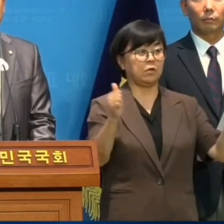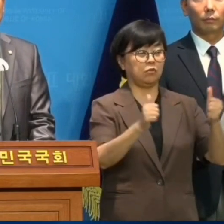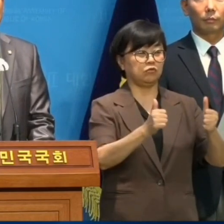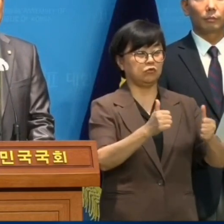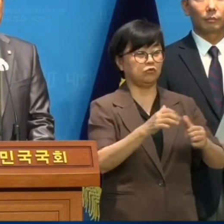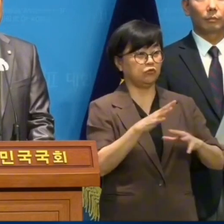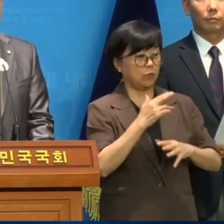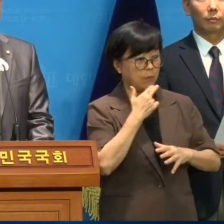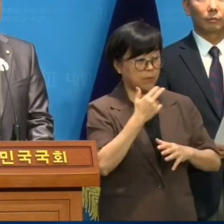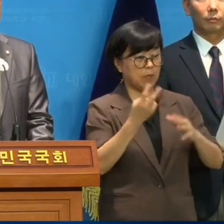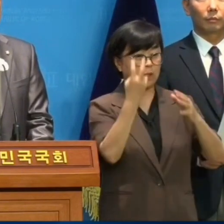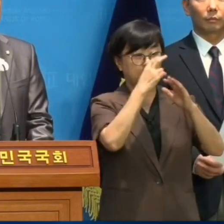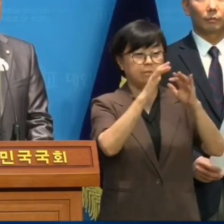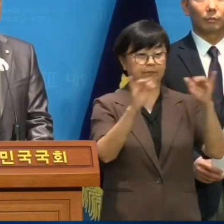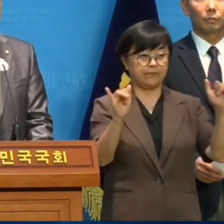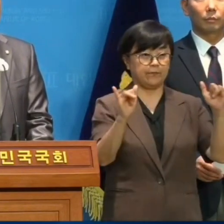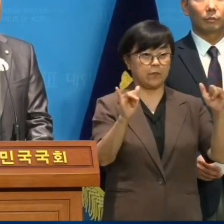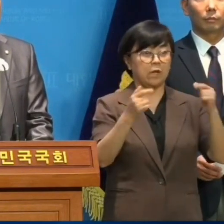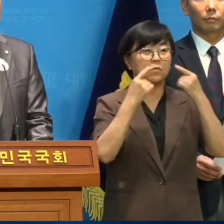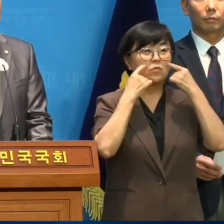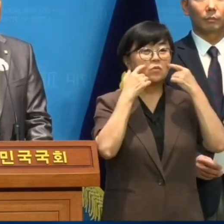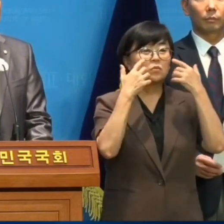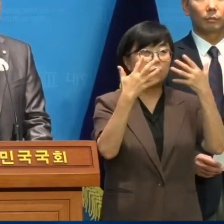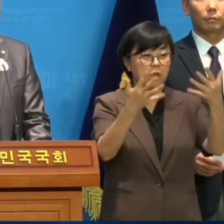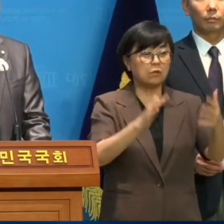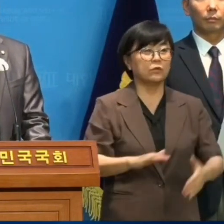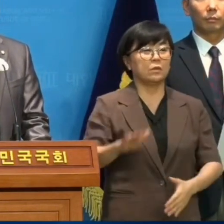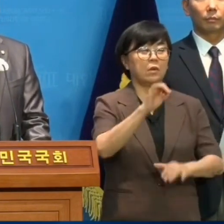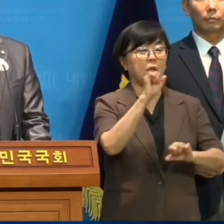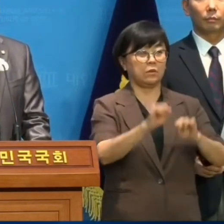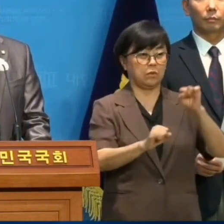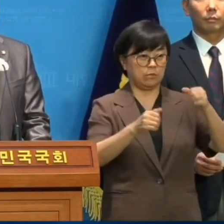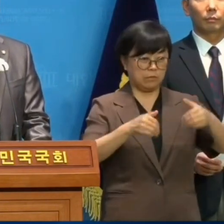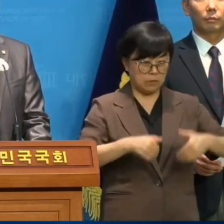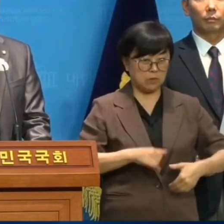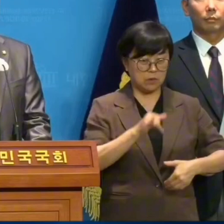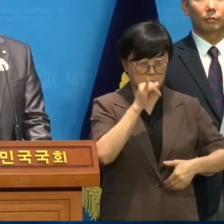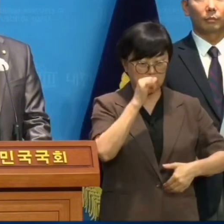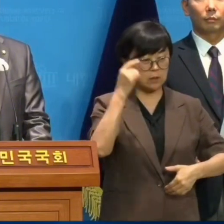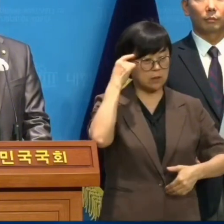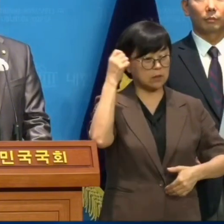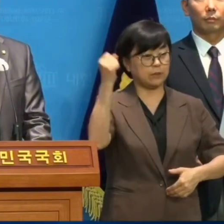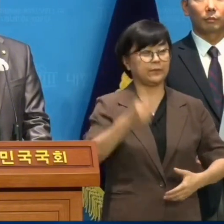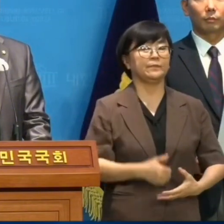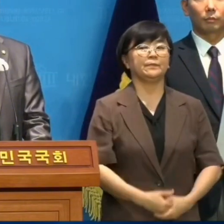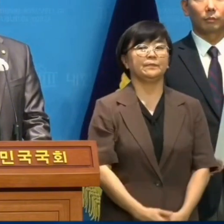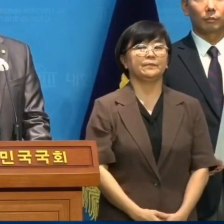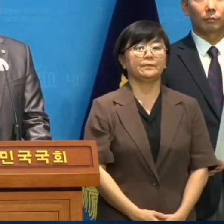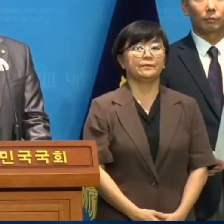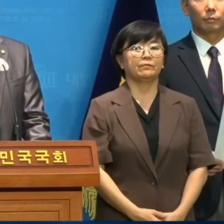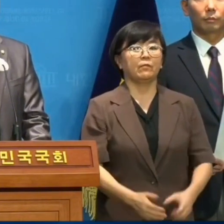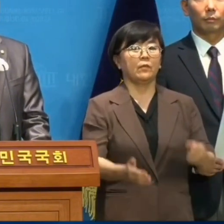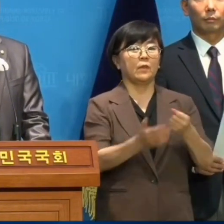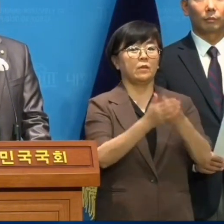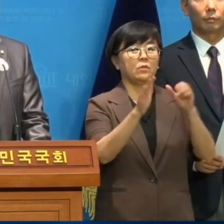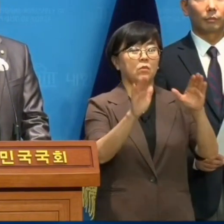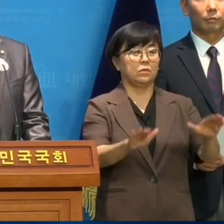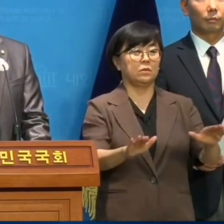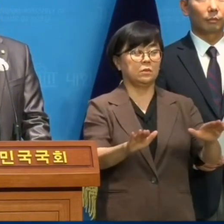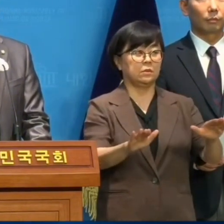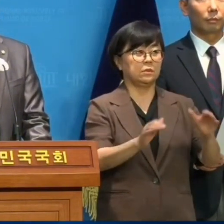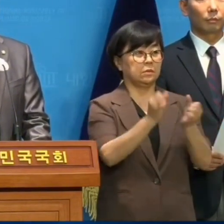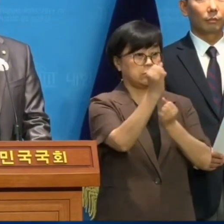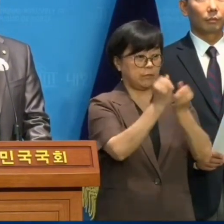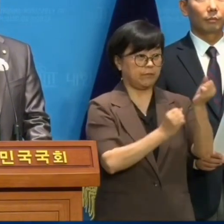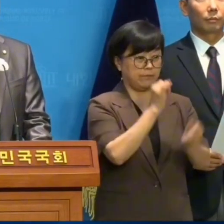두려워하지 않는 이 검사들에 대해서 분명한 우리들의 행동이 필요하겠다라는 인식을 갖게 되었습니다. 그래서 오늘 기자회견을